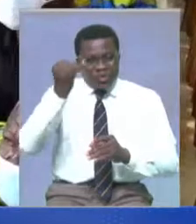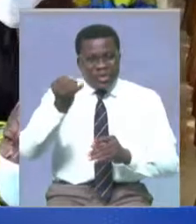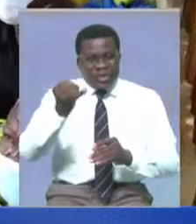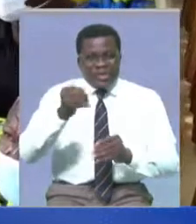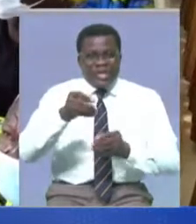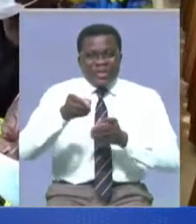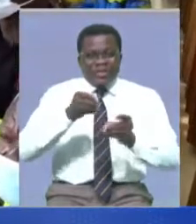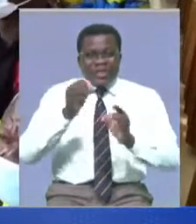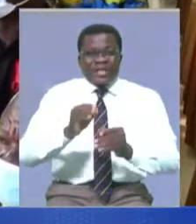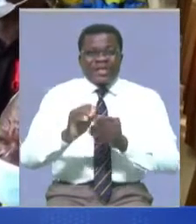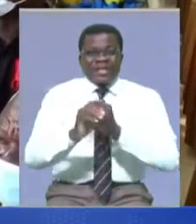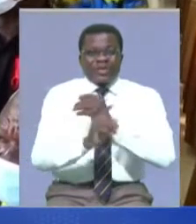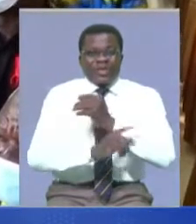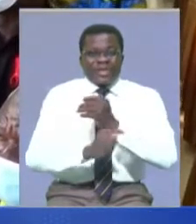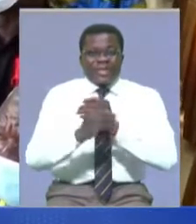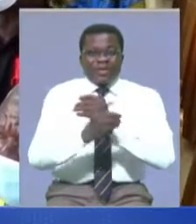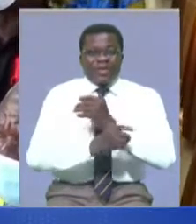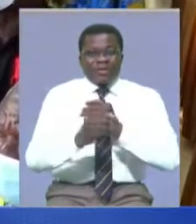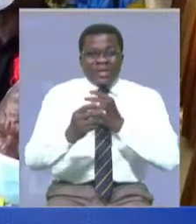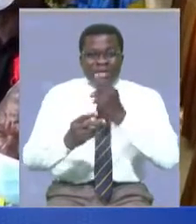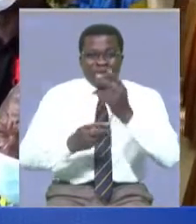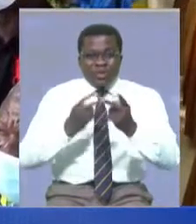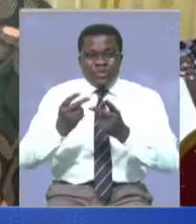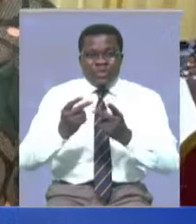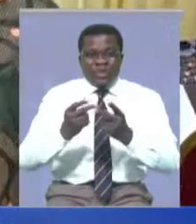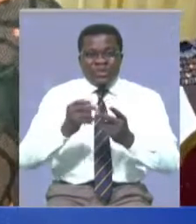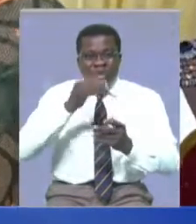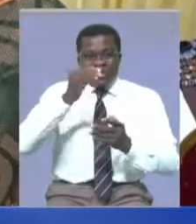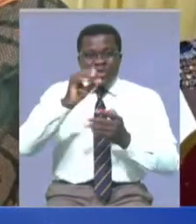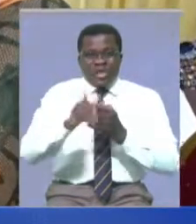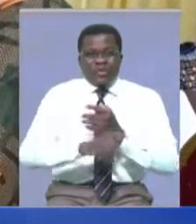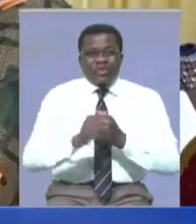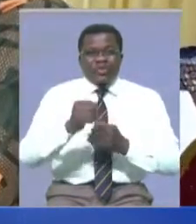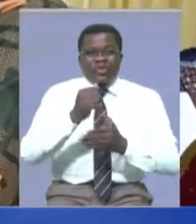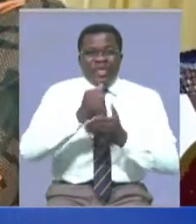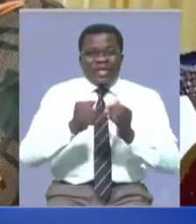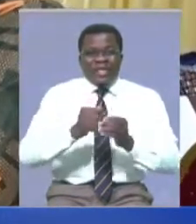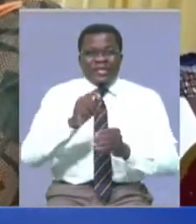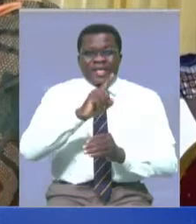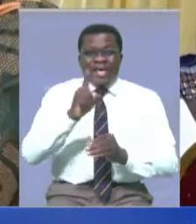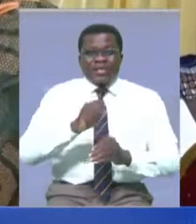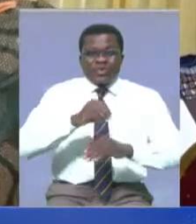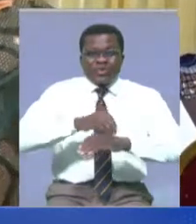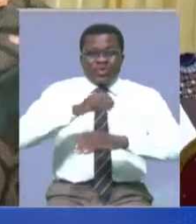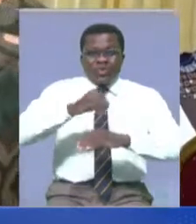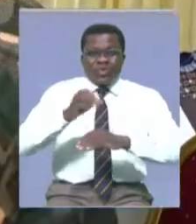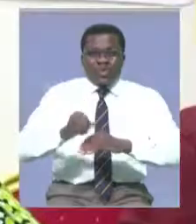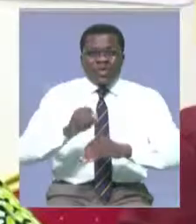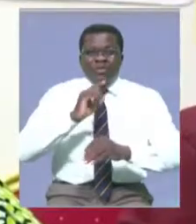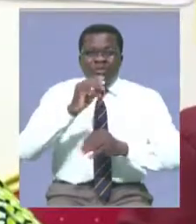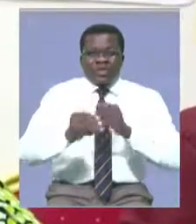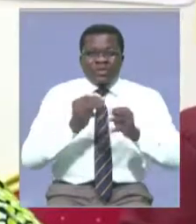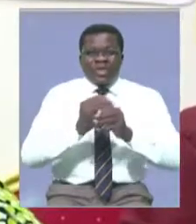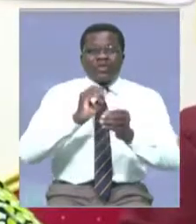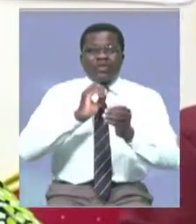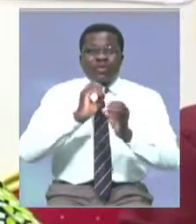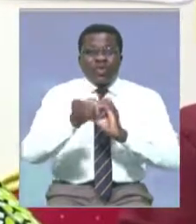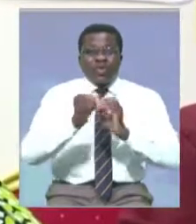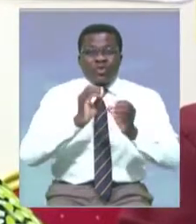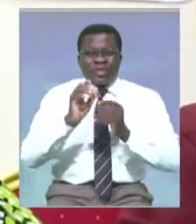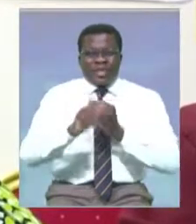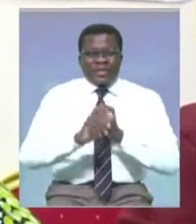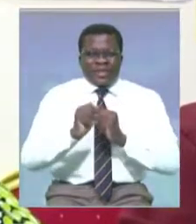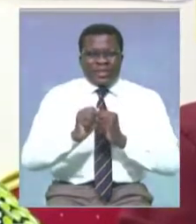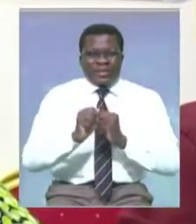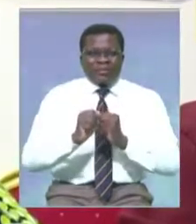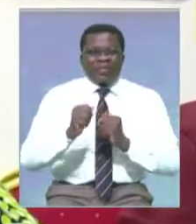de la direction départementale du tourisme, de la culture et des arts Zoo Colline. Nous sommes dans un monde concurrentiel